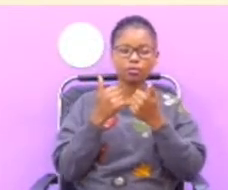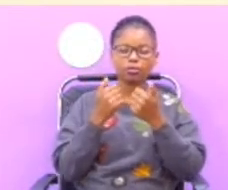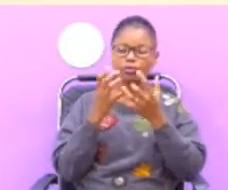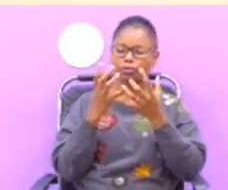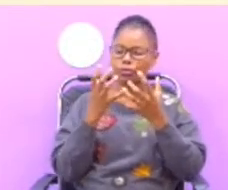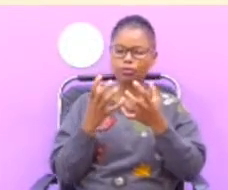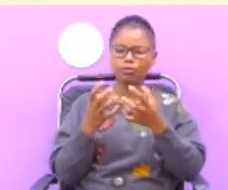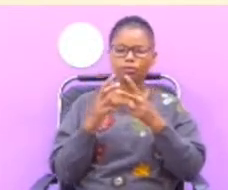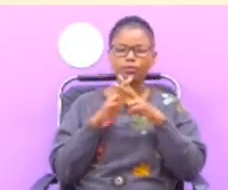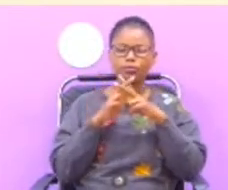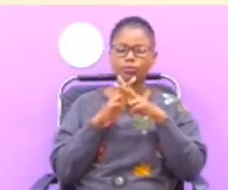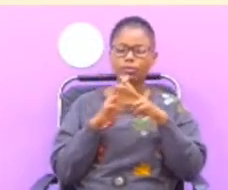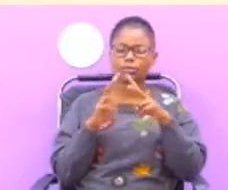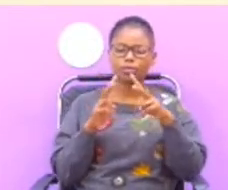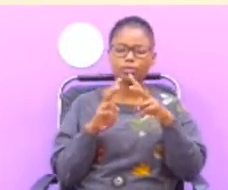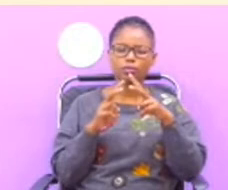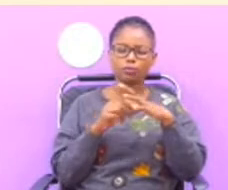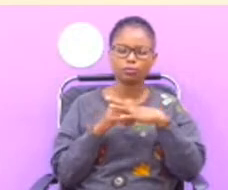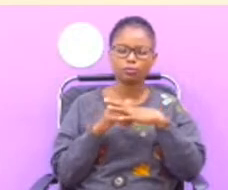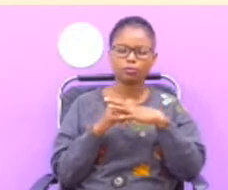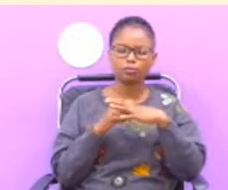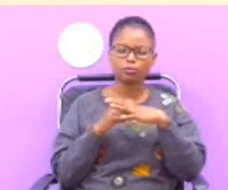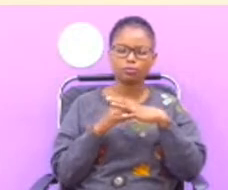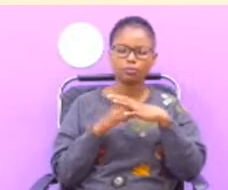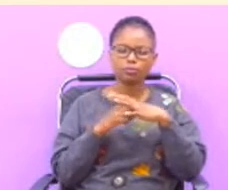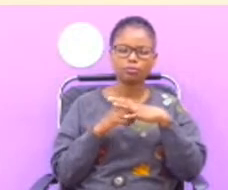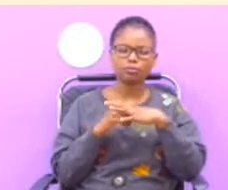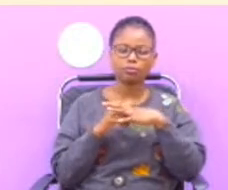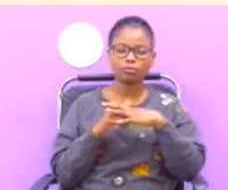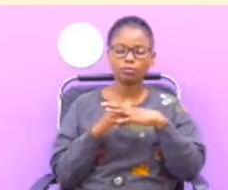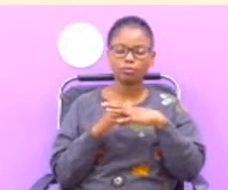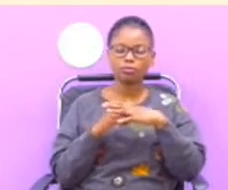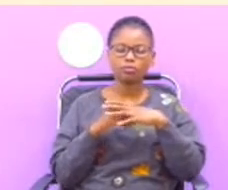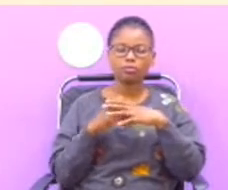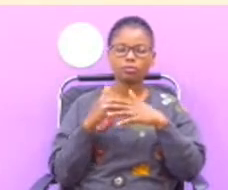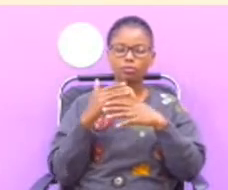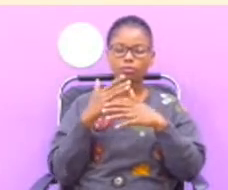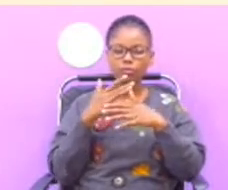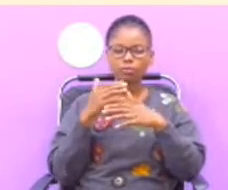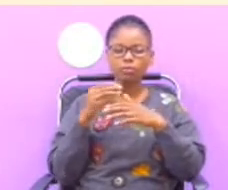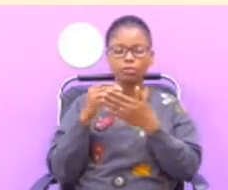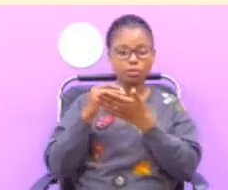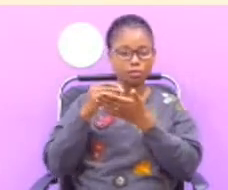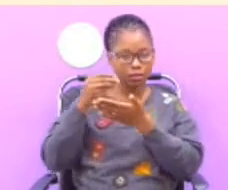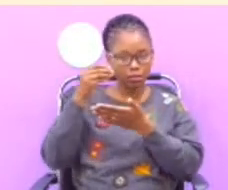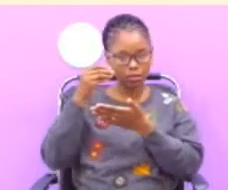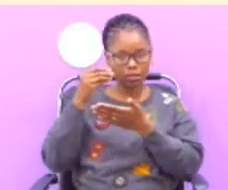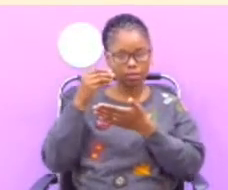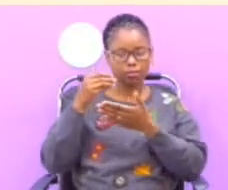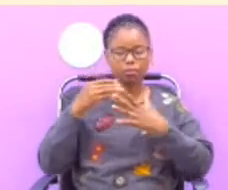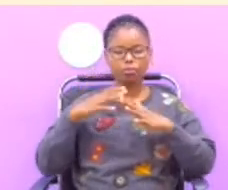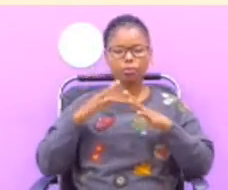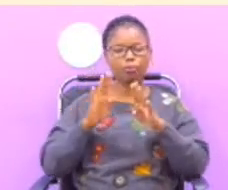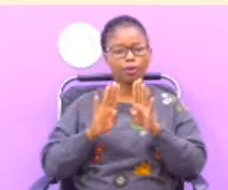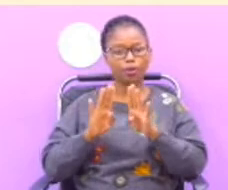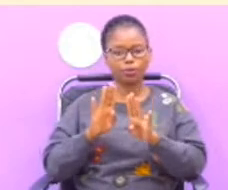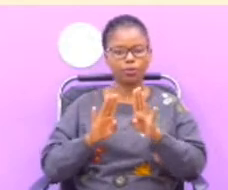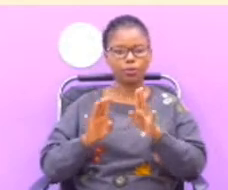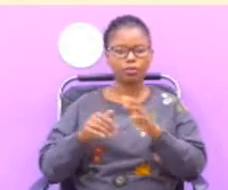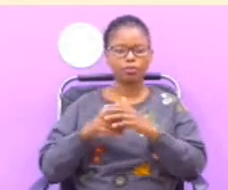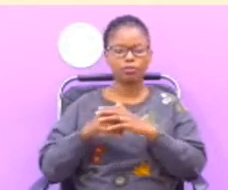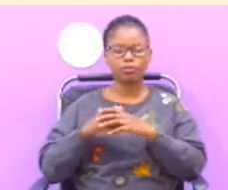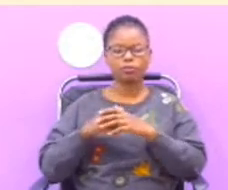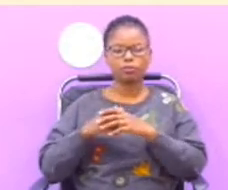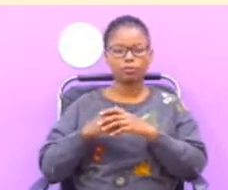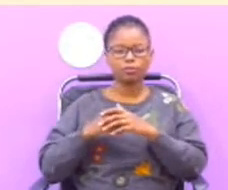marito mono maundu marito mono ni arutaga andu mitugo bwana asifiwe sana na